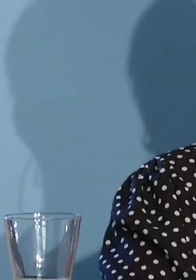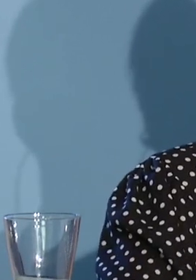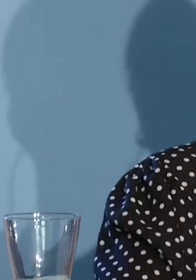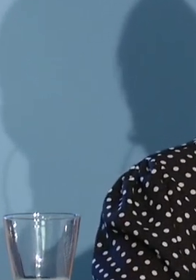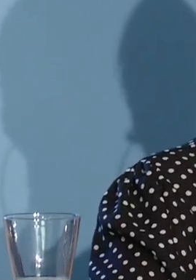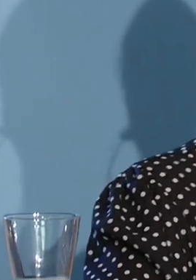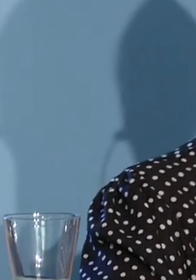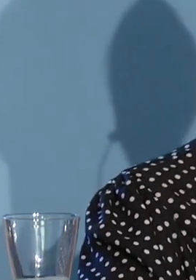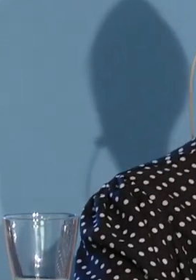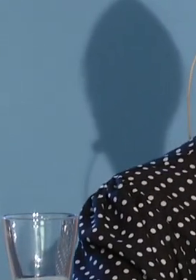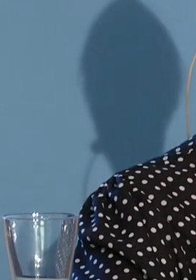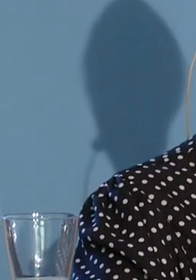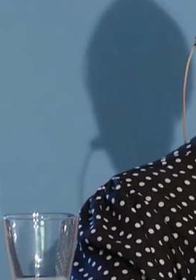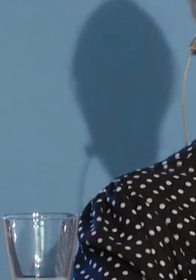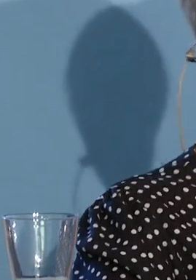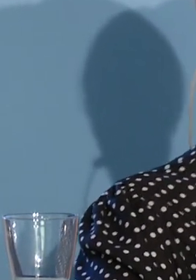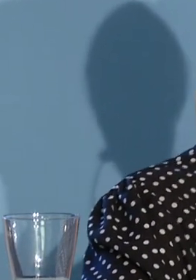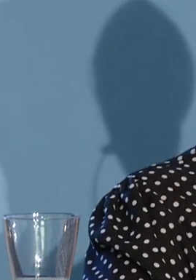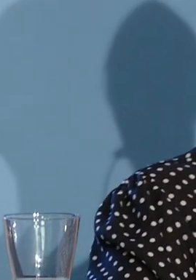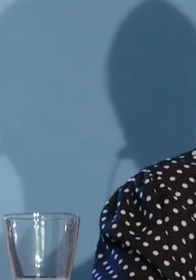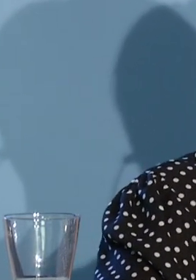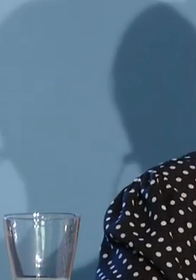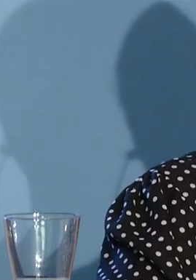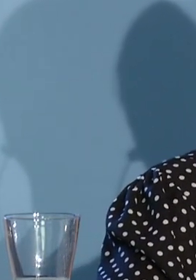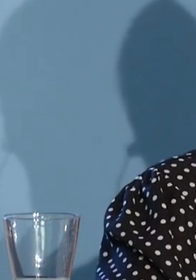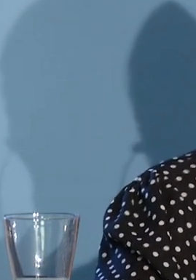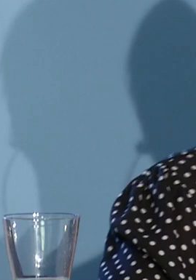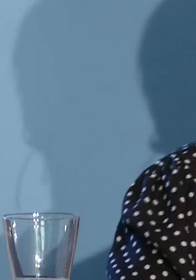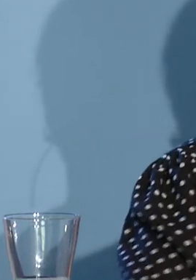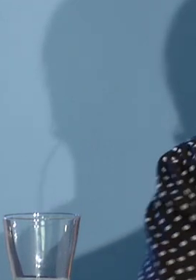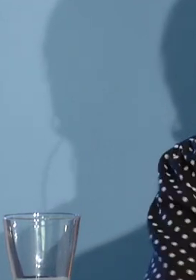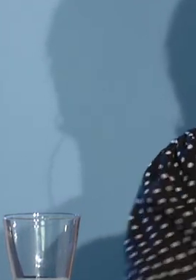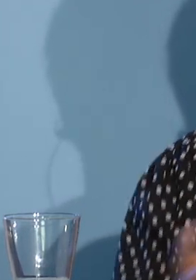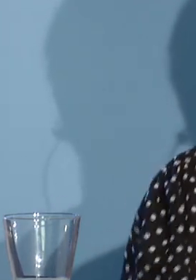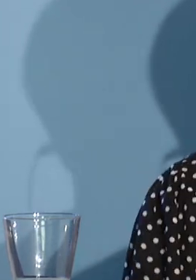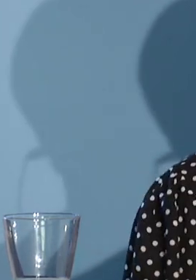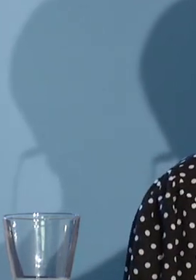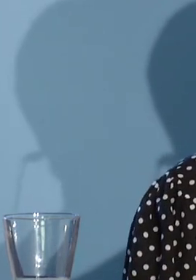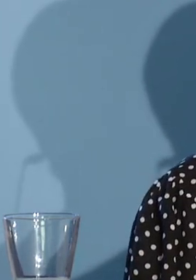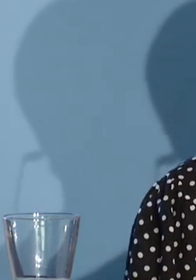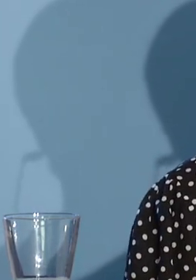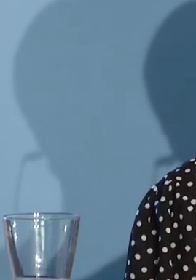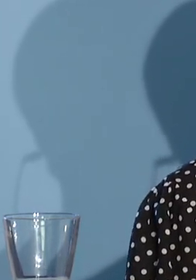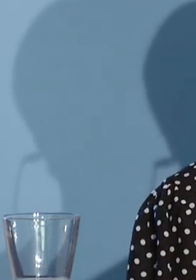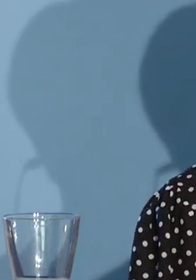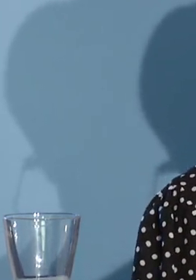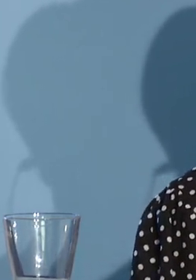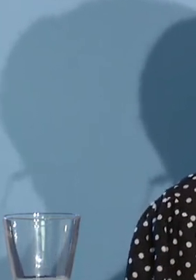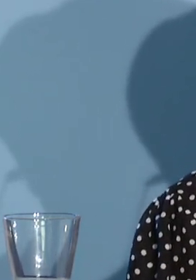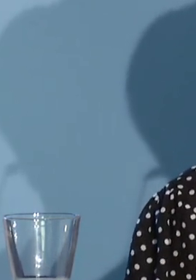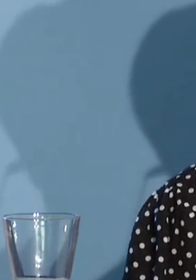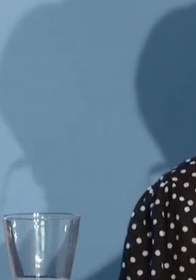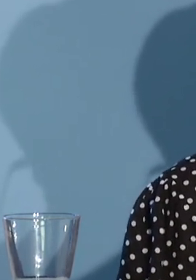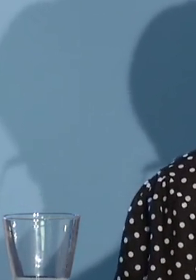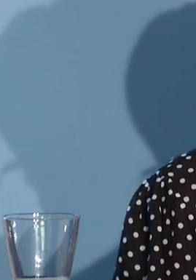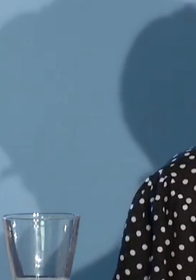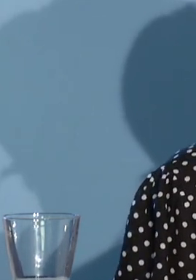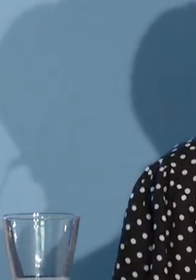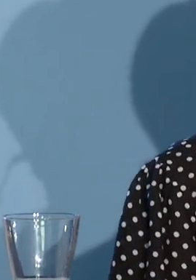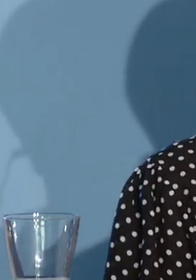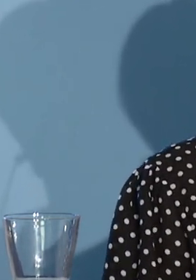mitt perspektiv så känner jag att det är mindre en lokalpolitisk fråga idag. Man ser att vi har en stor problematik med gängkriminalitet på många håll i